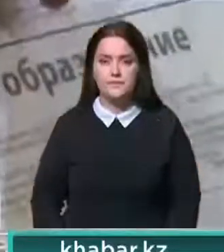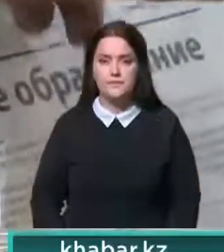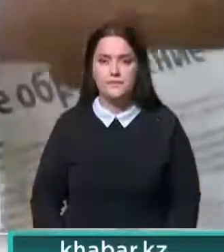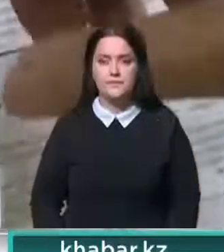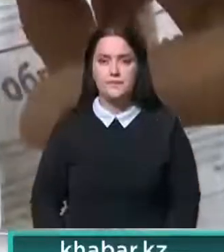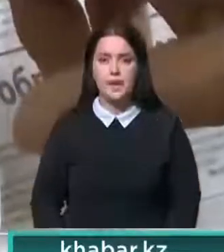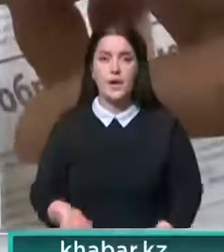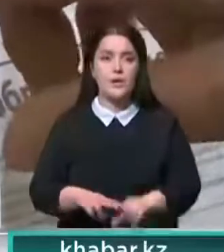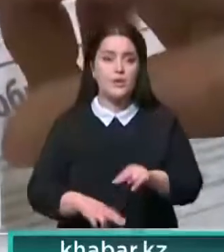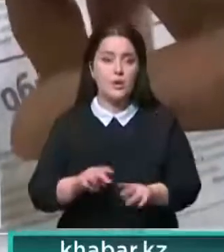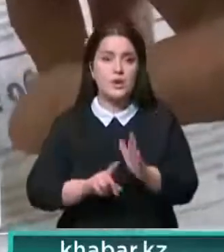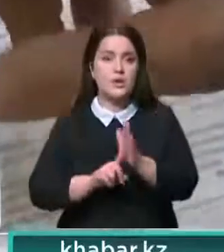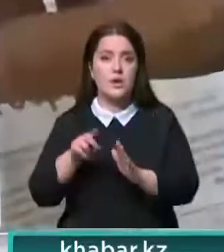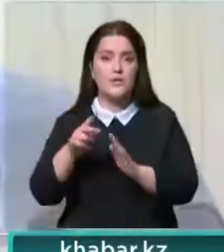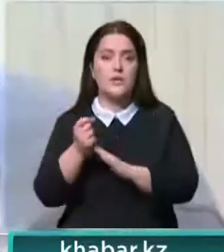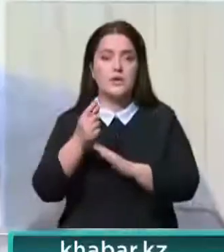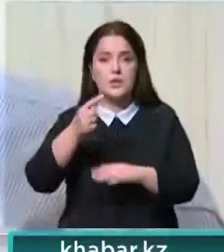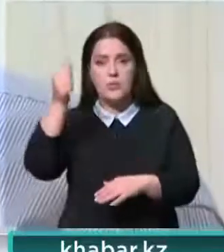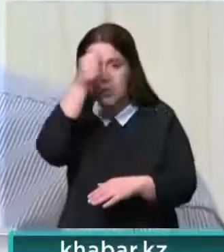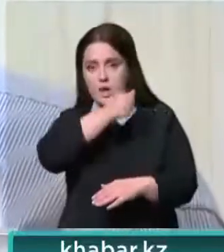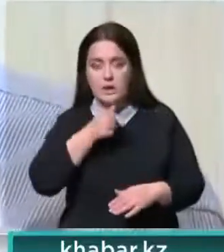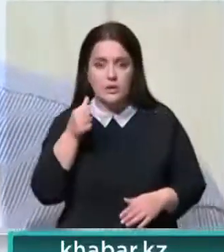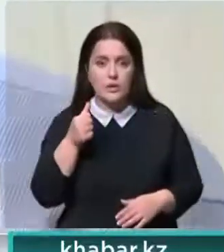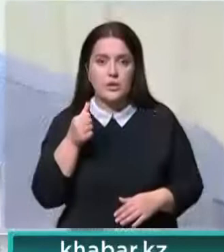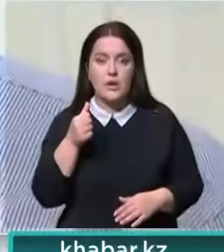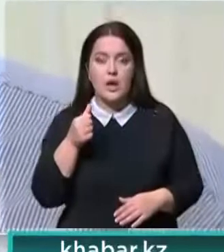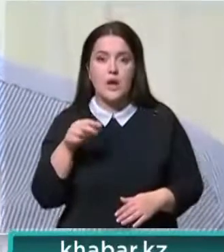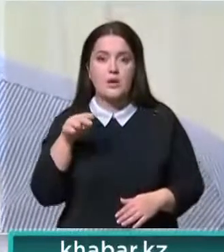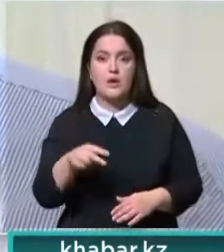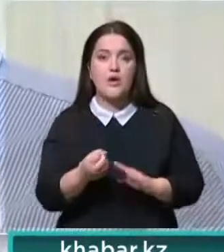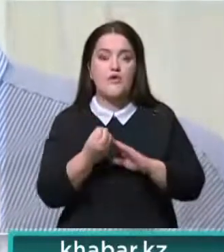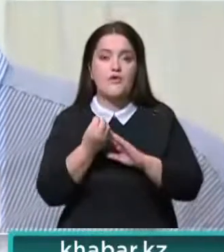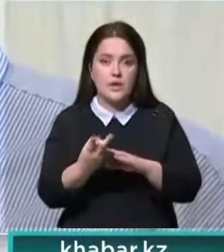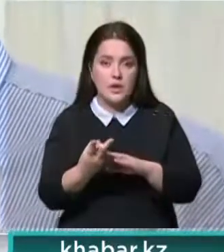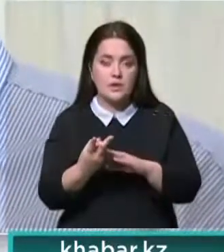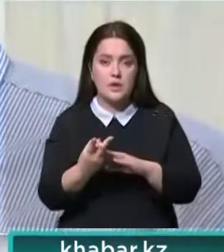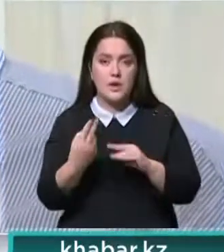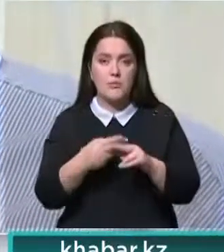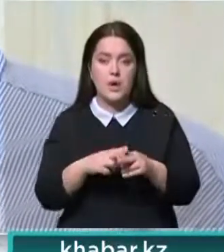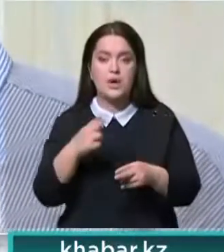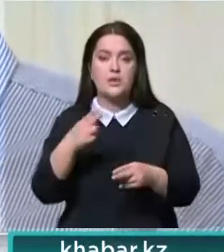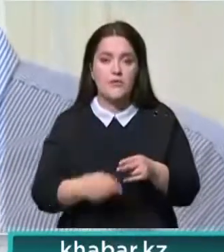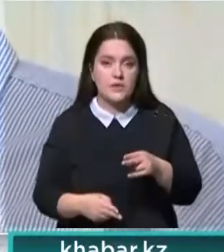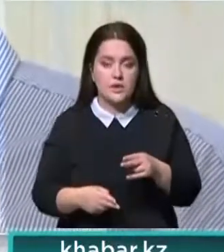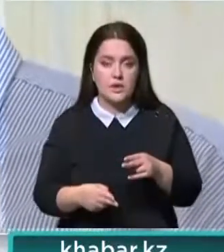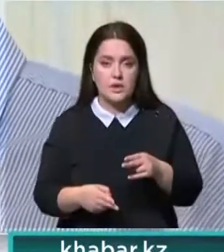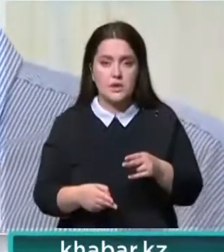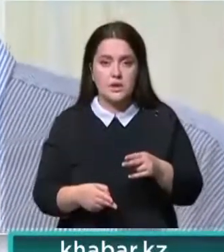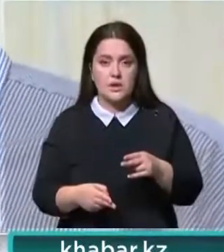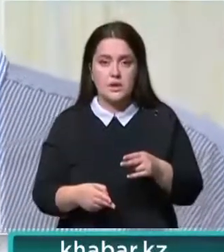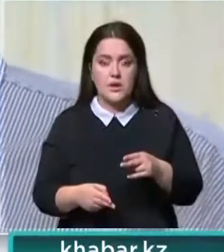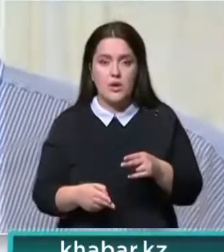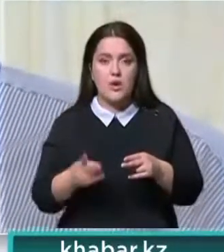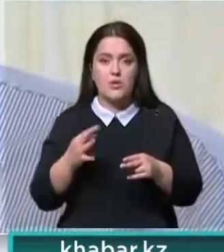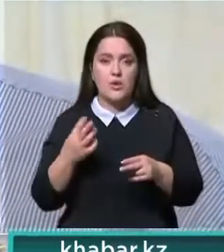Стройка началась в 2011 году. Вот. В 2012 вроде как к завершению все шло, но